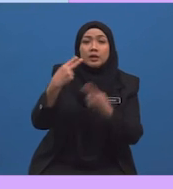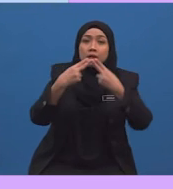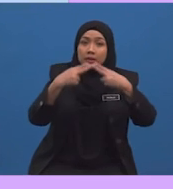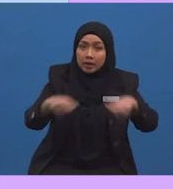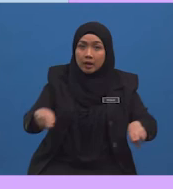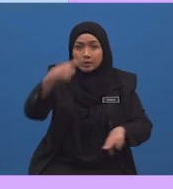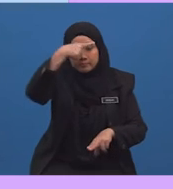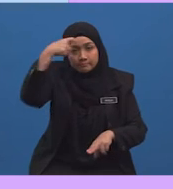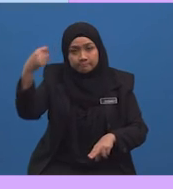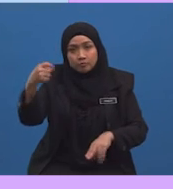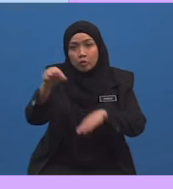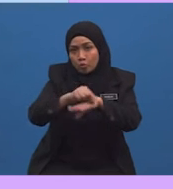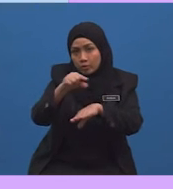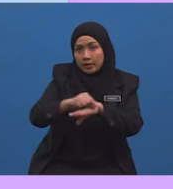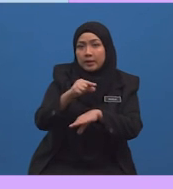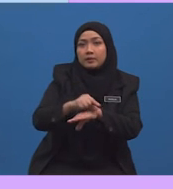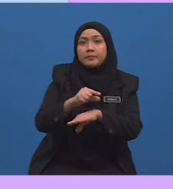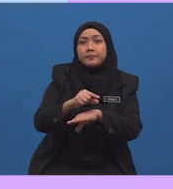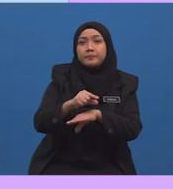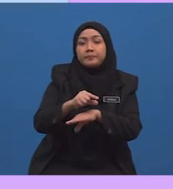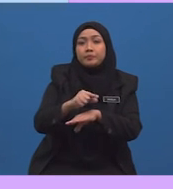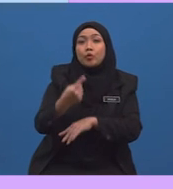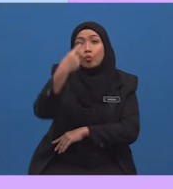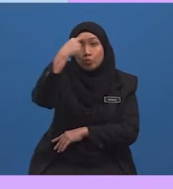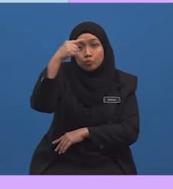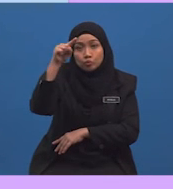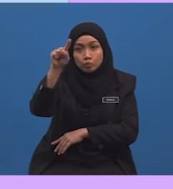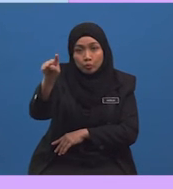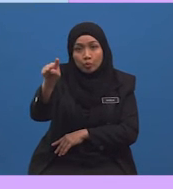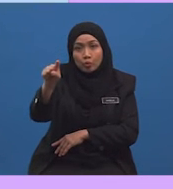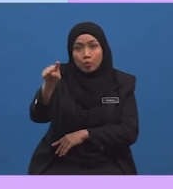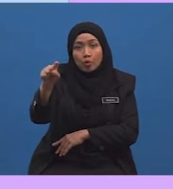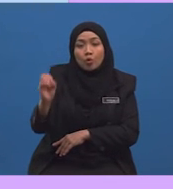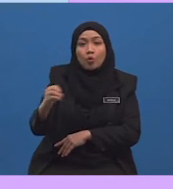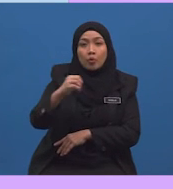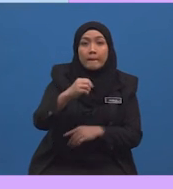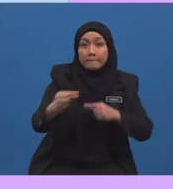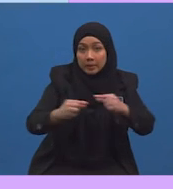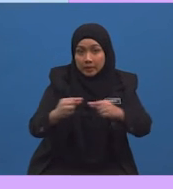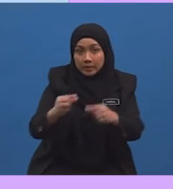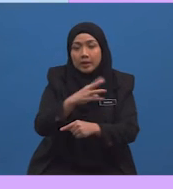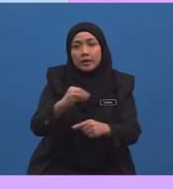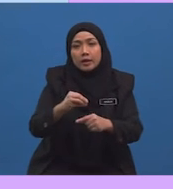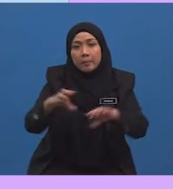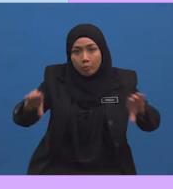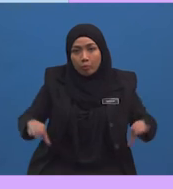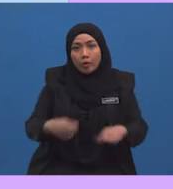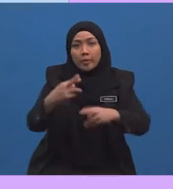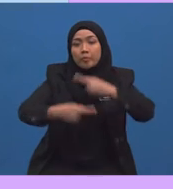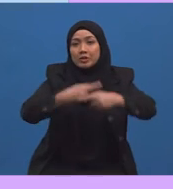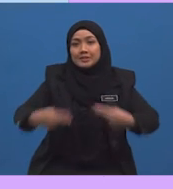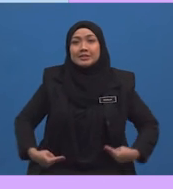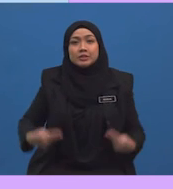tenaga hilang kerana digunakan untuk organisma bergerak dan menjalankan proses